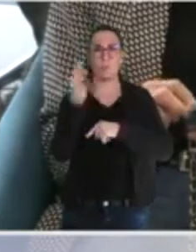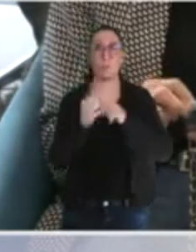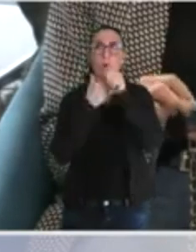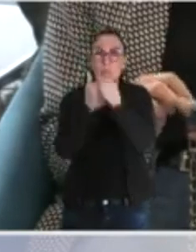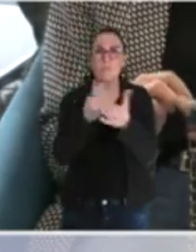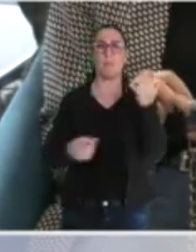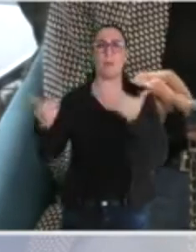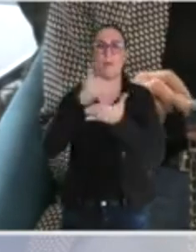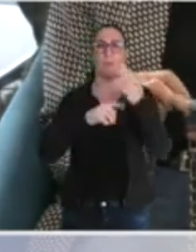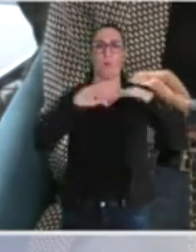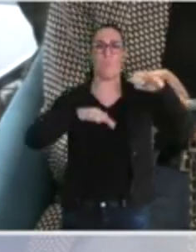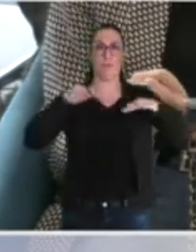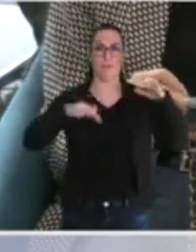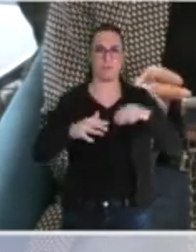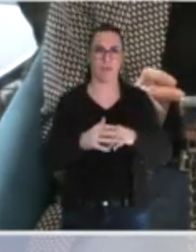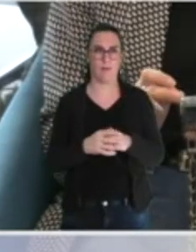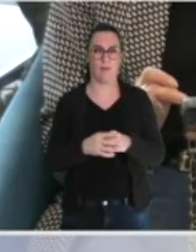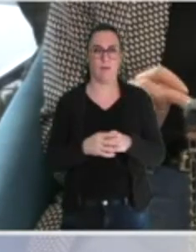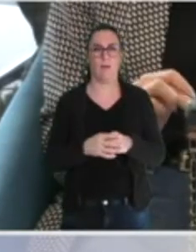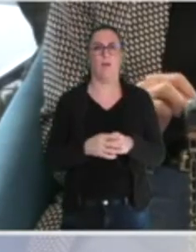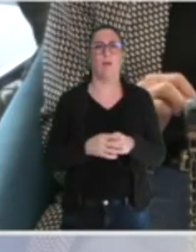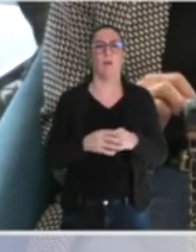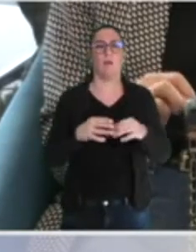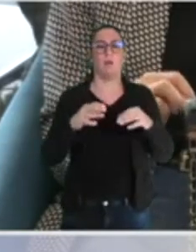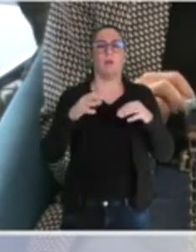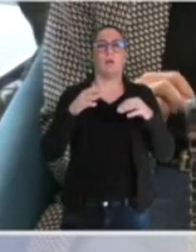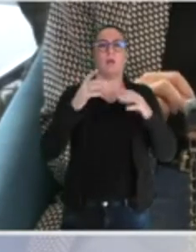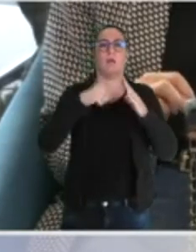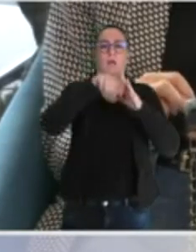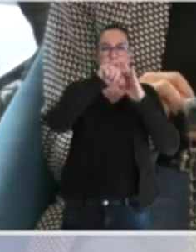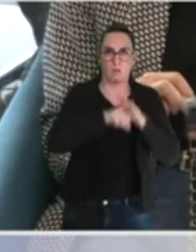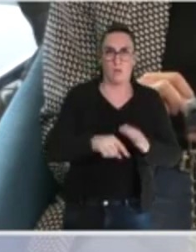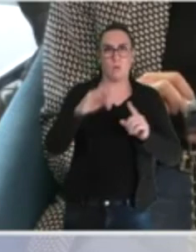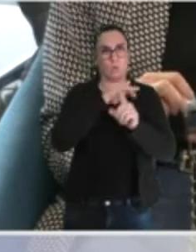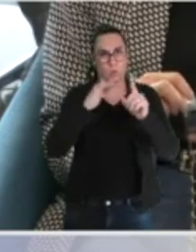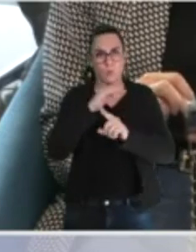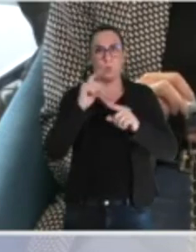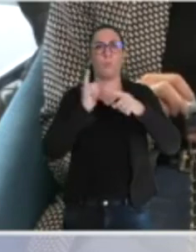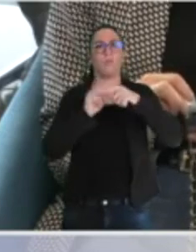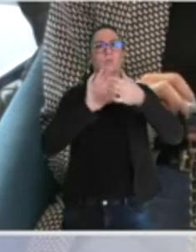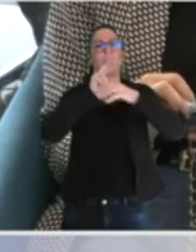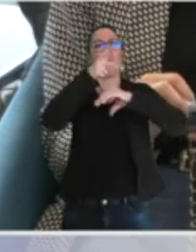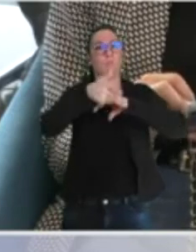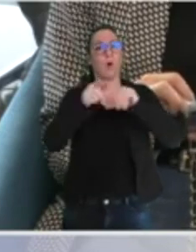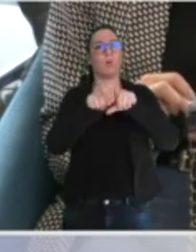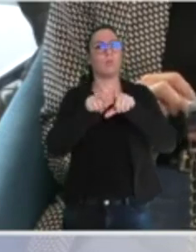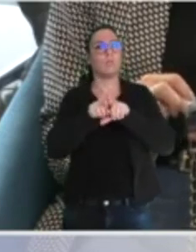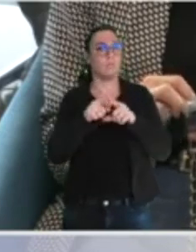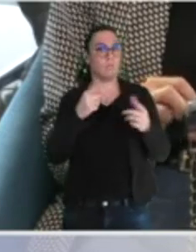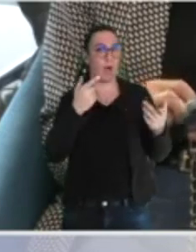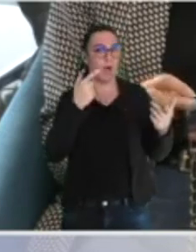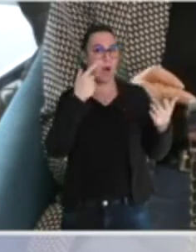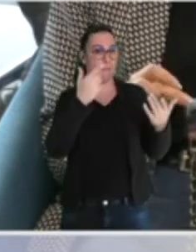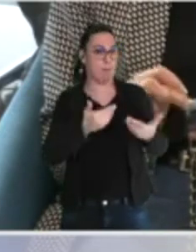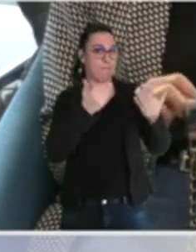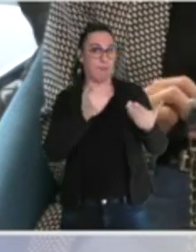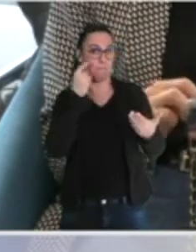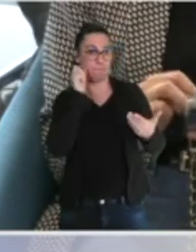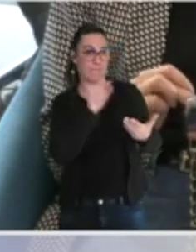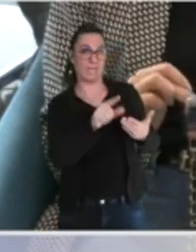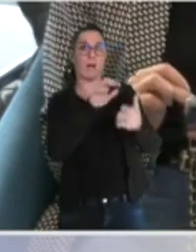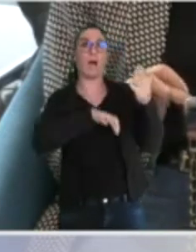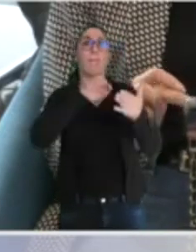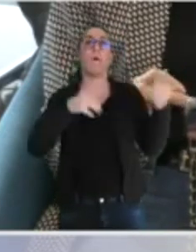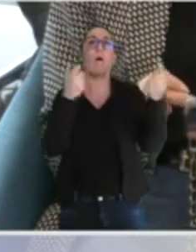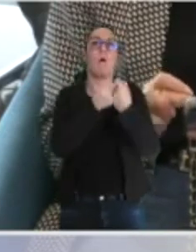départementale. Voilà pour les piliers sociaux et économiques du développement durable, car il faut bien y revenir puisque c'est censé être le sujet de ce